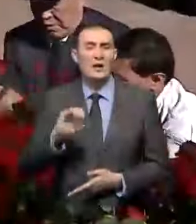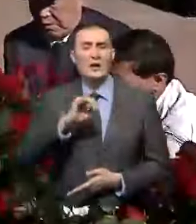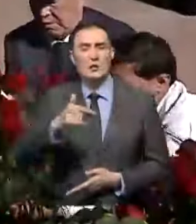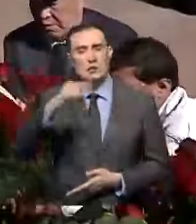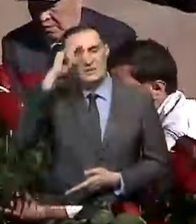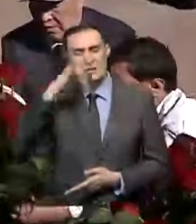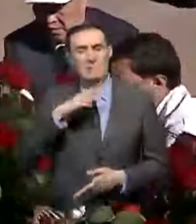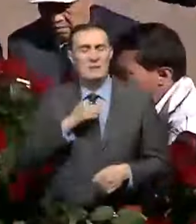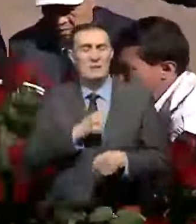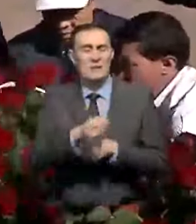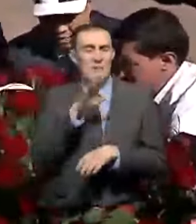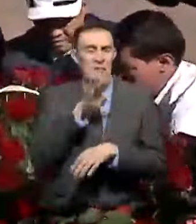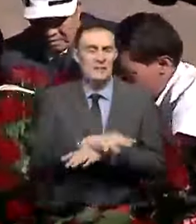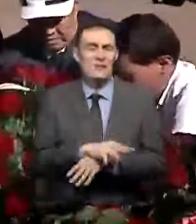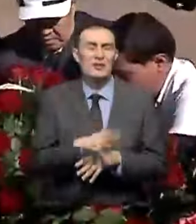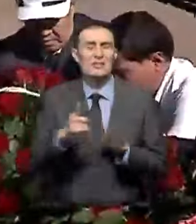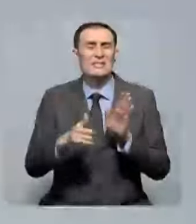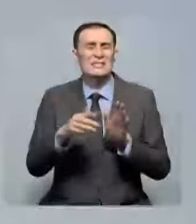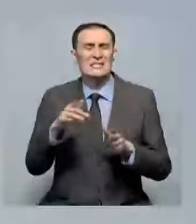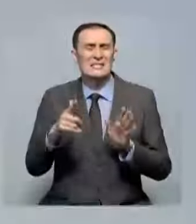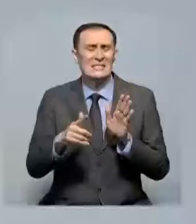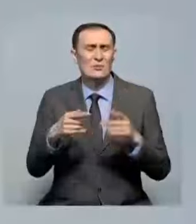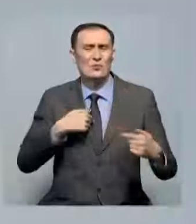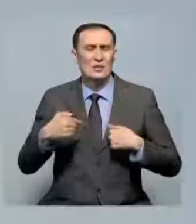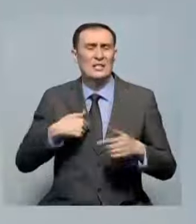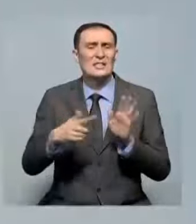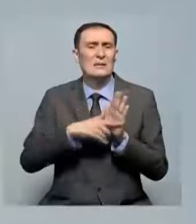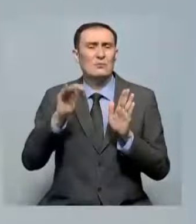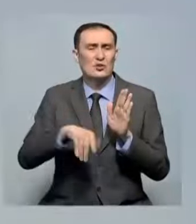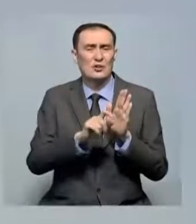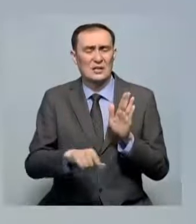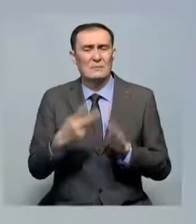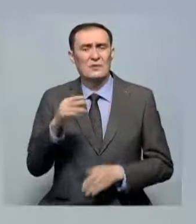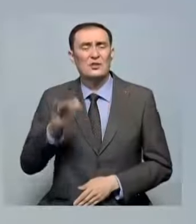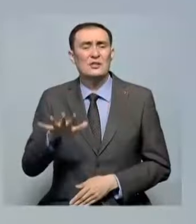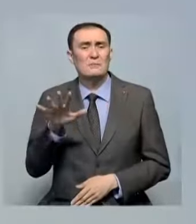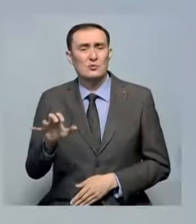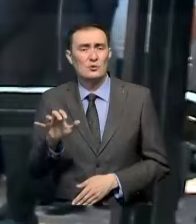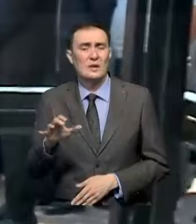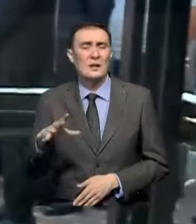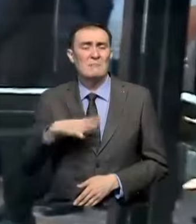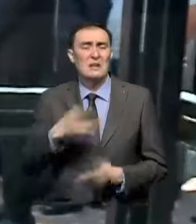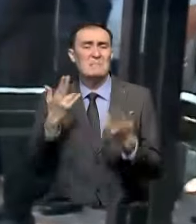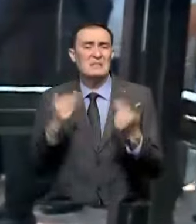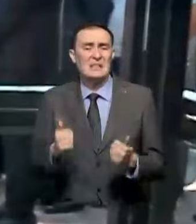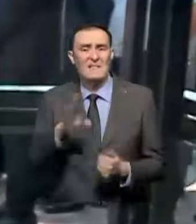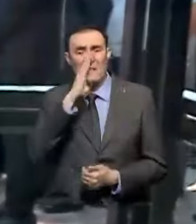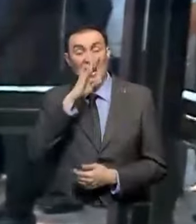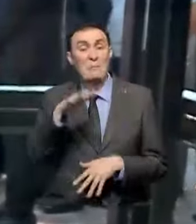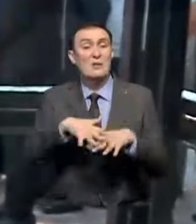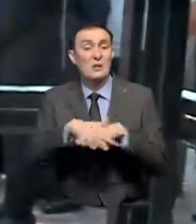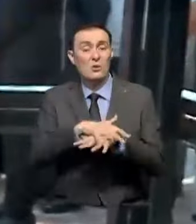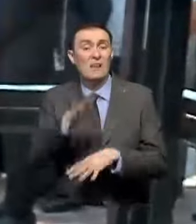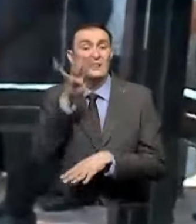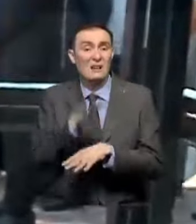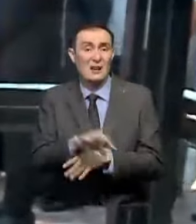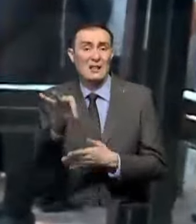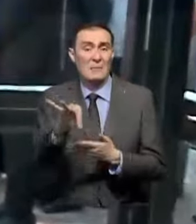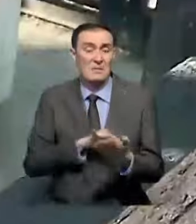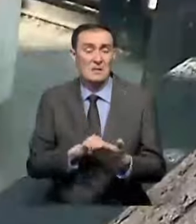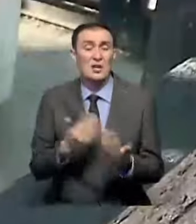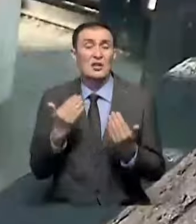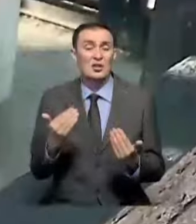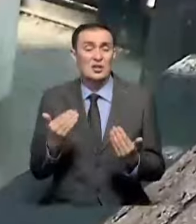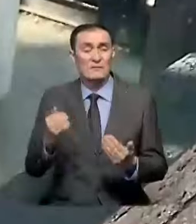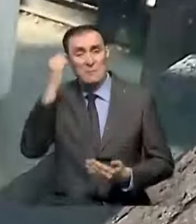страны репрессировали более 7.000 граждан около 2500 из них признали врагами на и расстреляли на месте